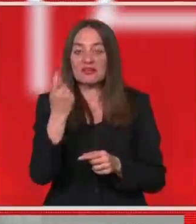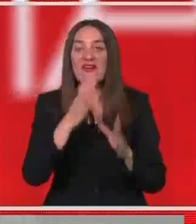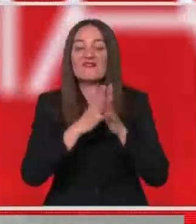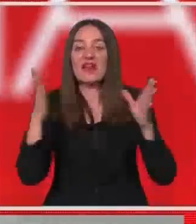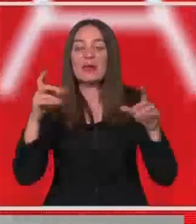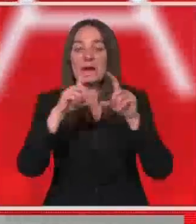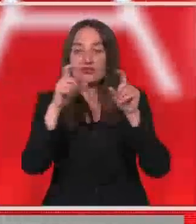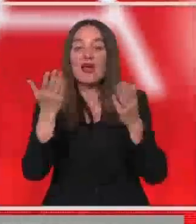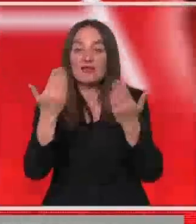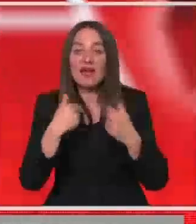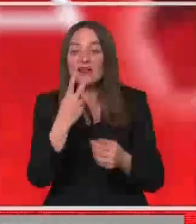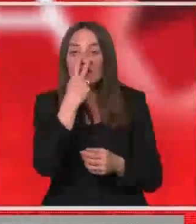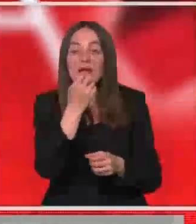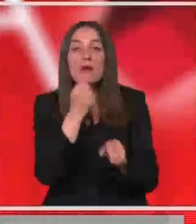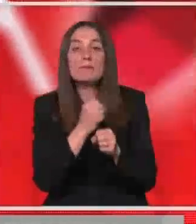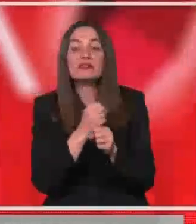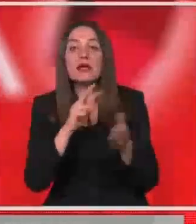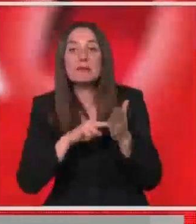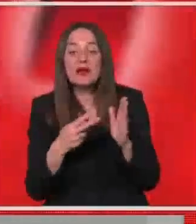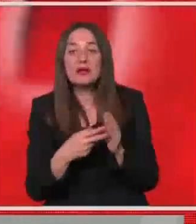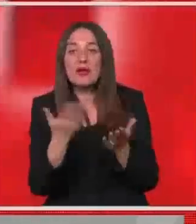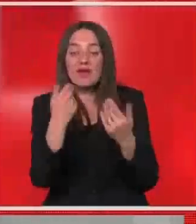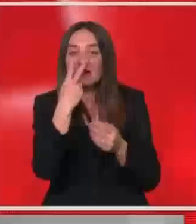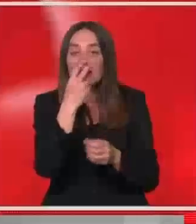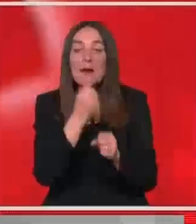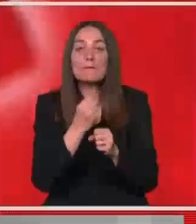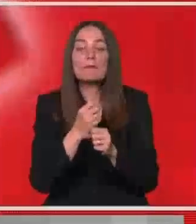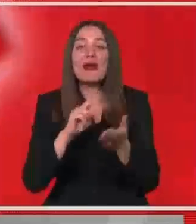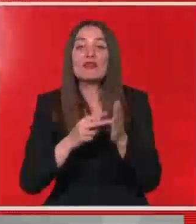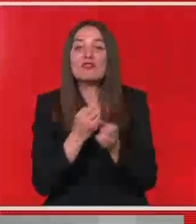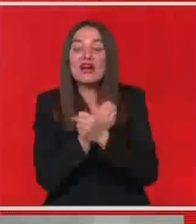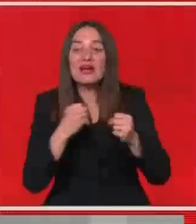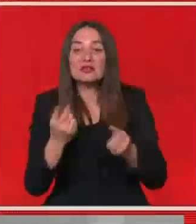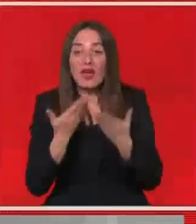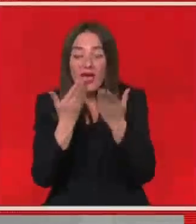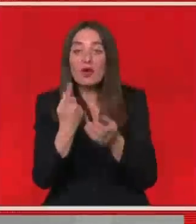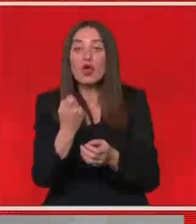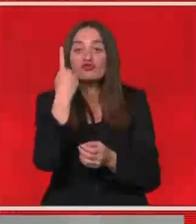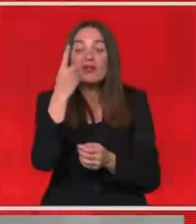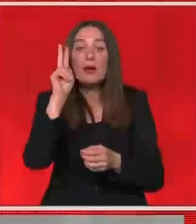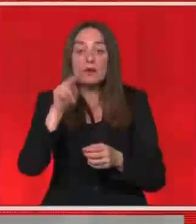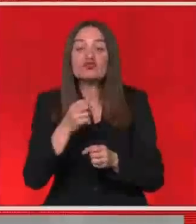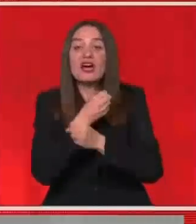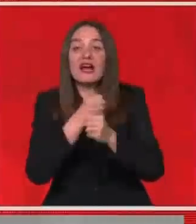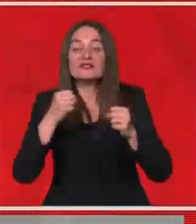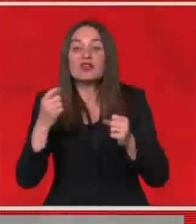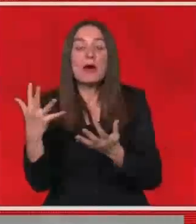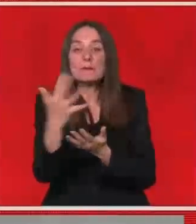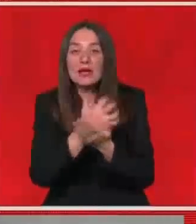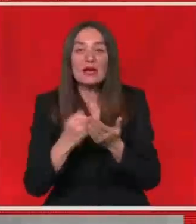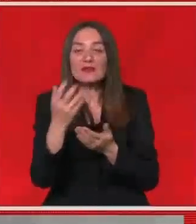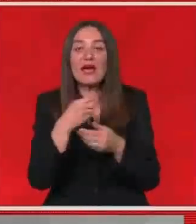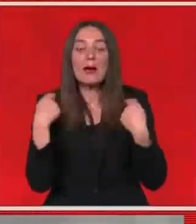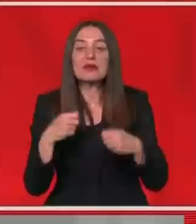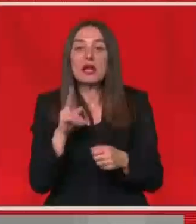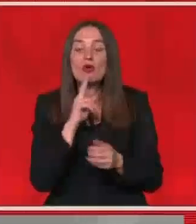preduzeća, dajte da vidimo te biznis planove, dajte da vidimo te planove razvoja. Evo vam još jedna mogućnost da se razvijete, da prikupite kapital